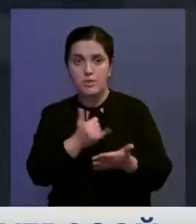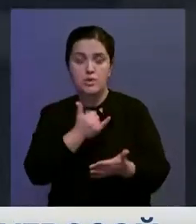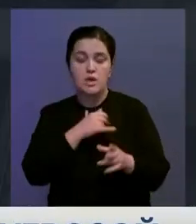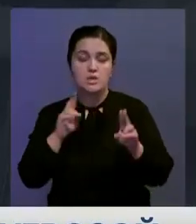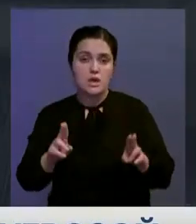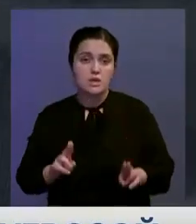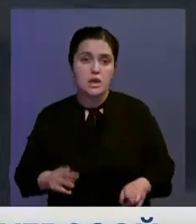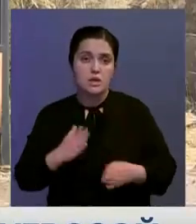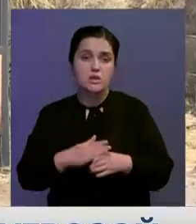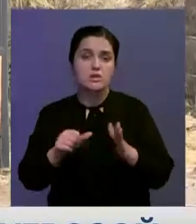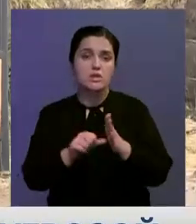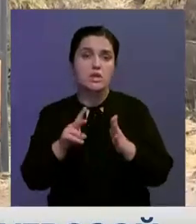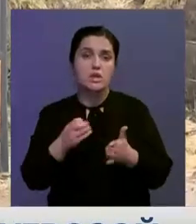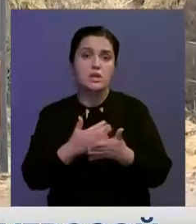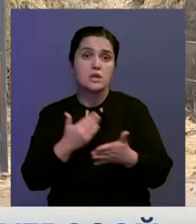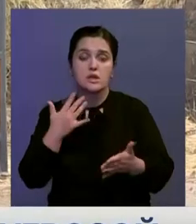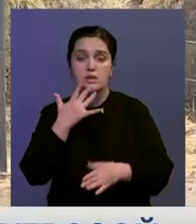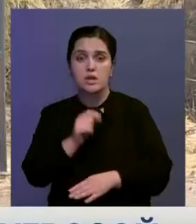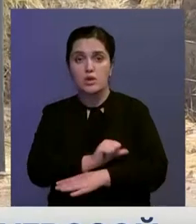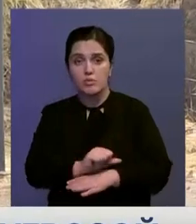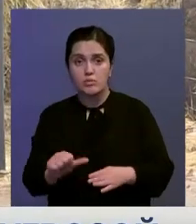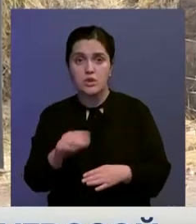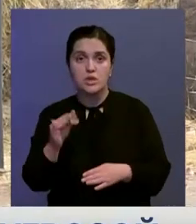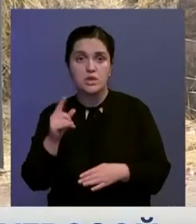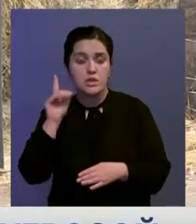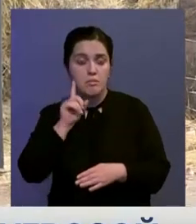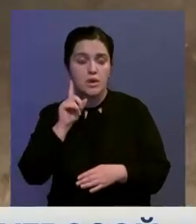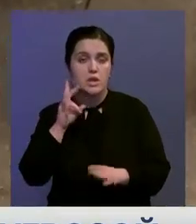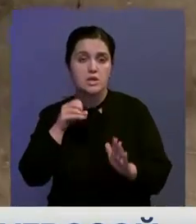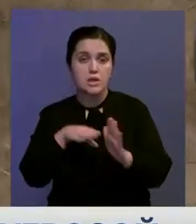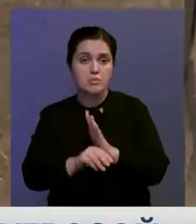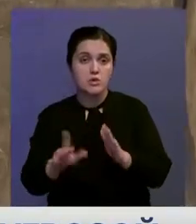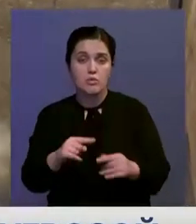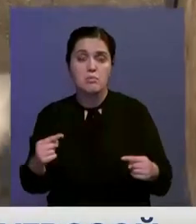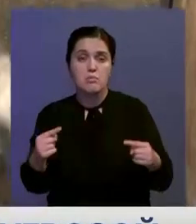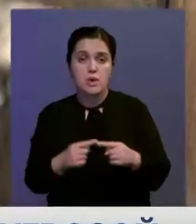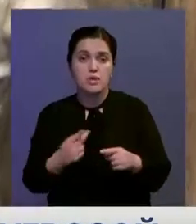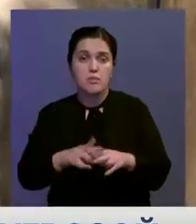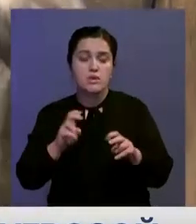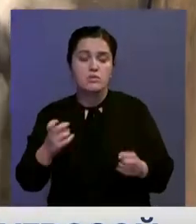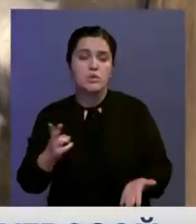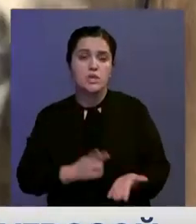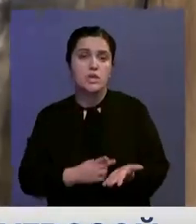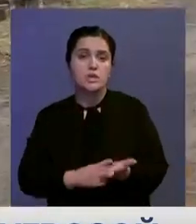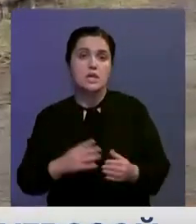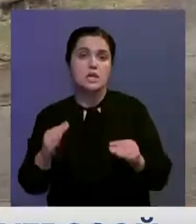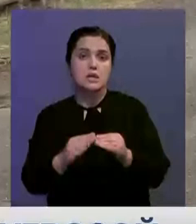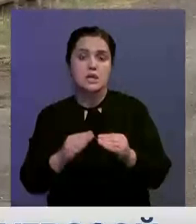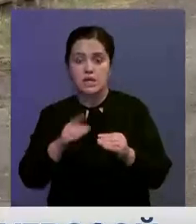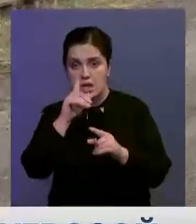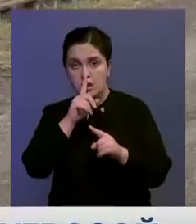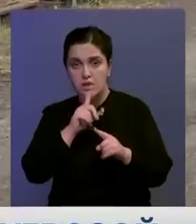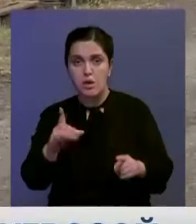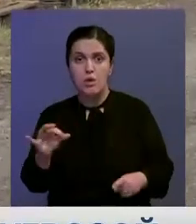утвердили еще 6 лет назад. За рубежом тазы пока не признали. Чтобы подтвердить статус, нужно доказать как минимум 10 отличий.